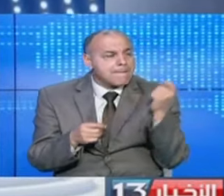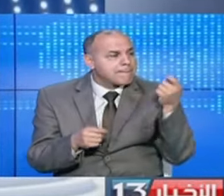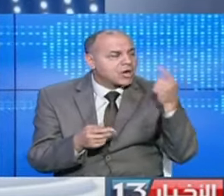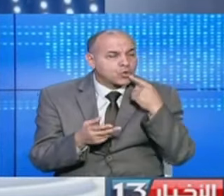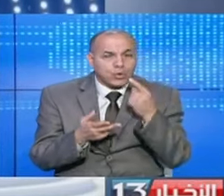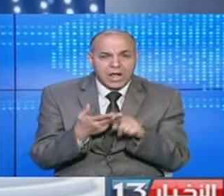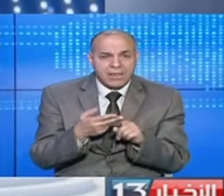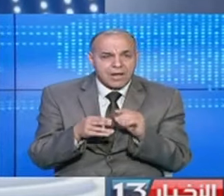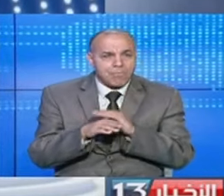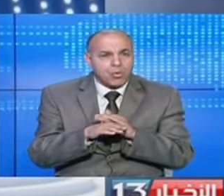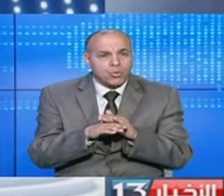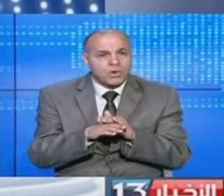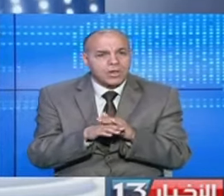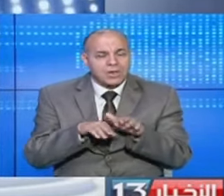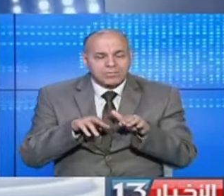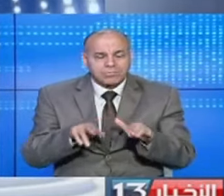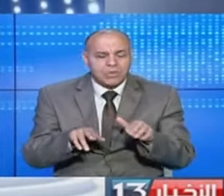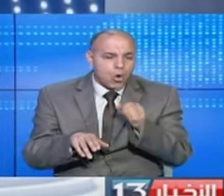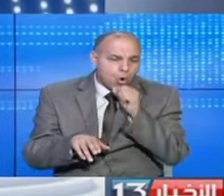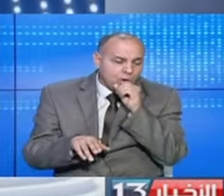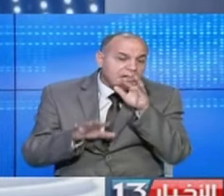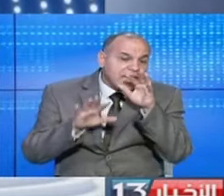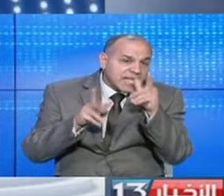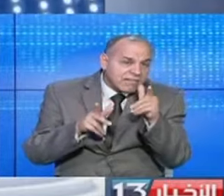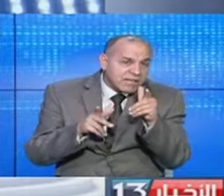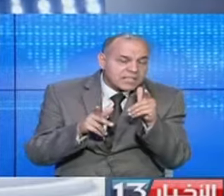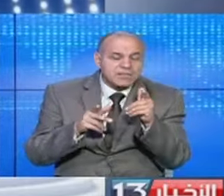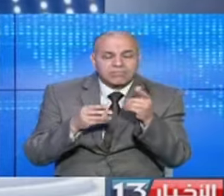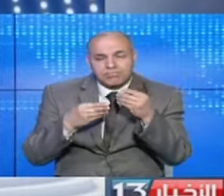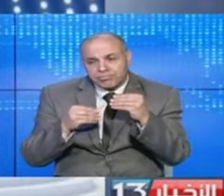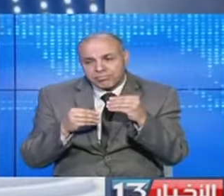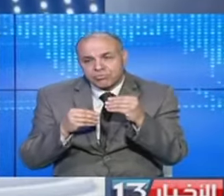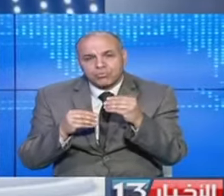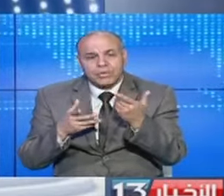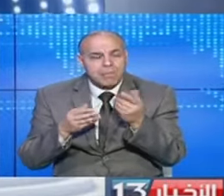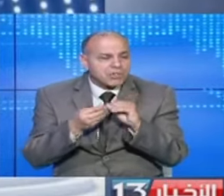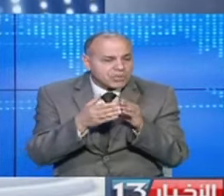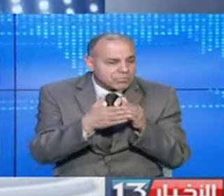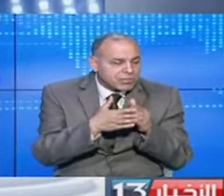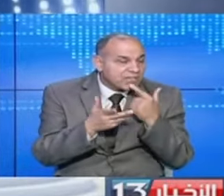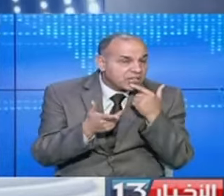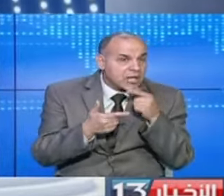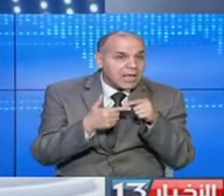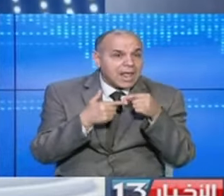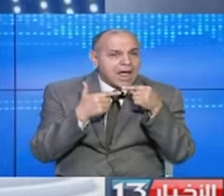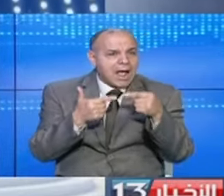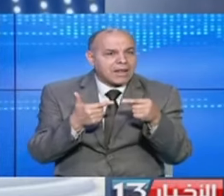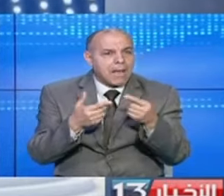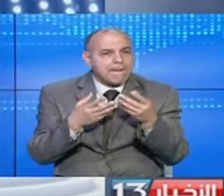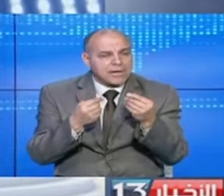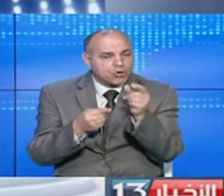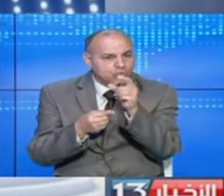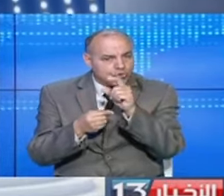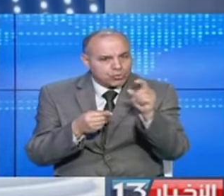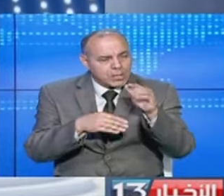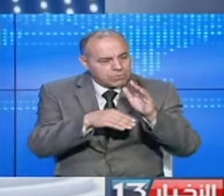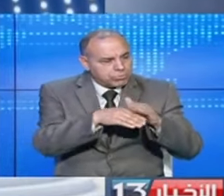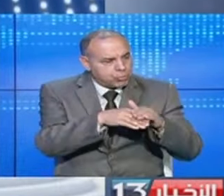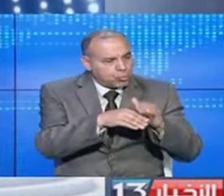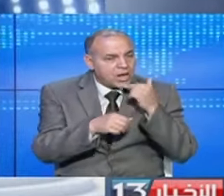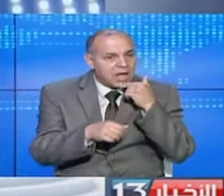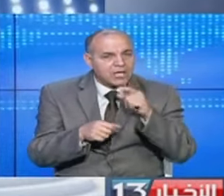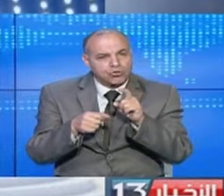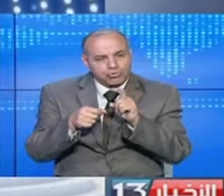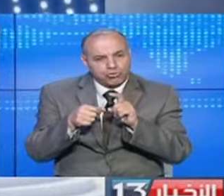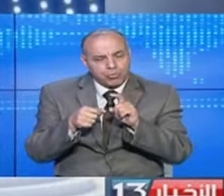المهرجان تعلقت بواقع الأغنية وكيفية ترويجها ومعوقات إنتاجها، وانبثقت عنها جملة من التوصيات